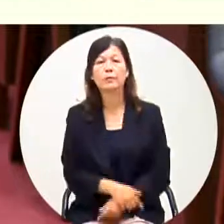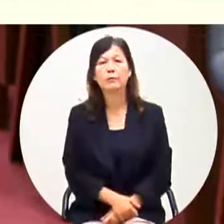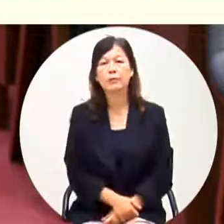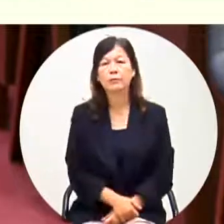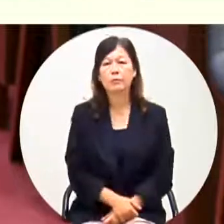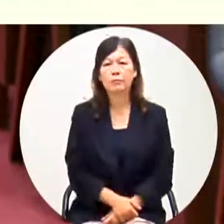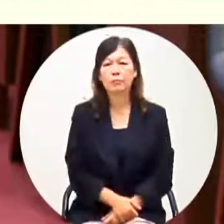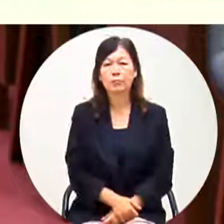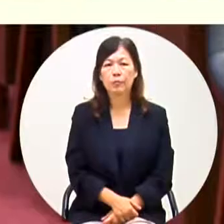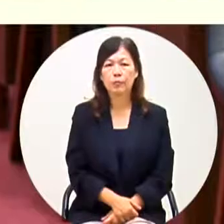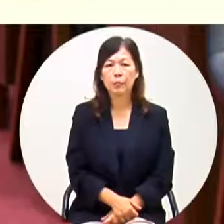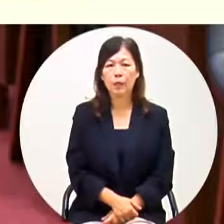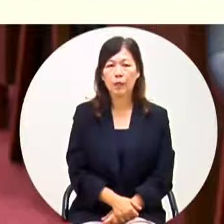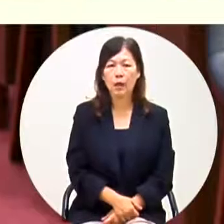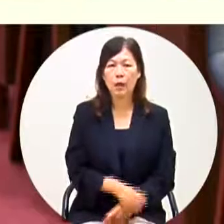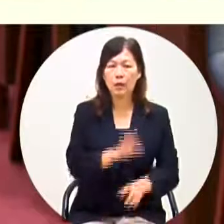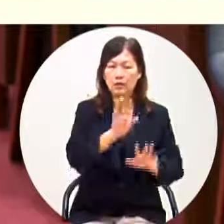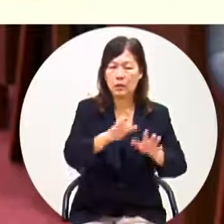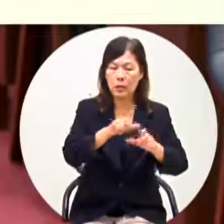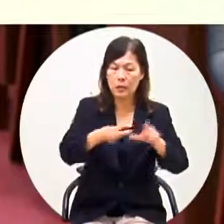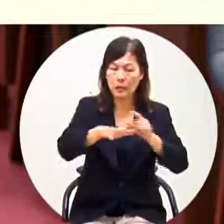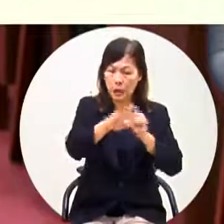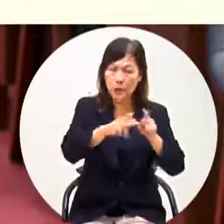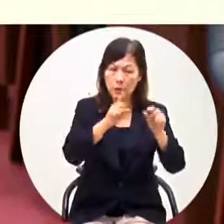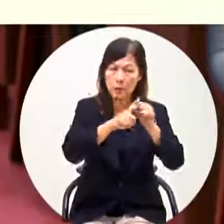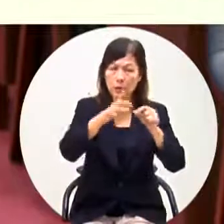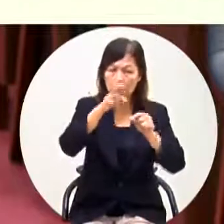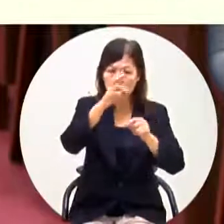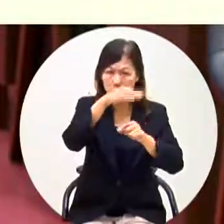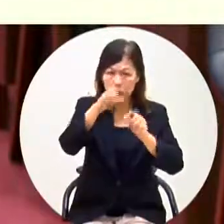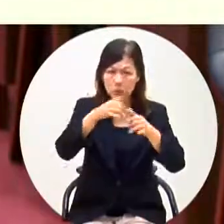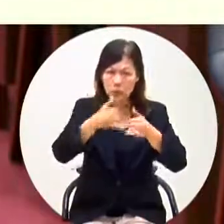山路。完全无任何的停车场，我